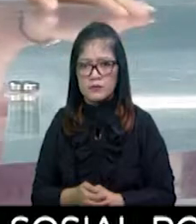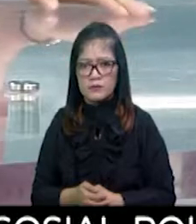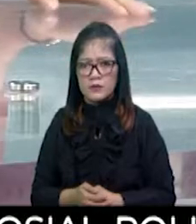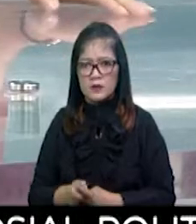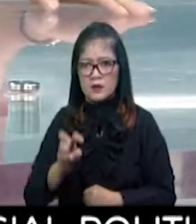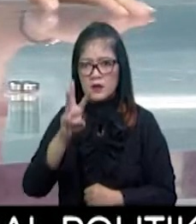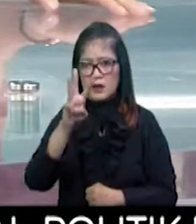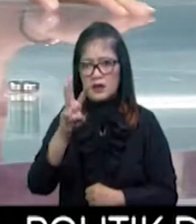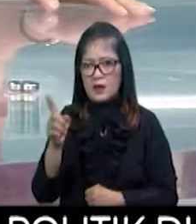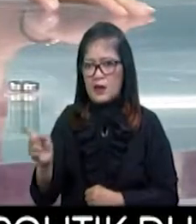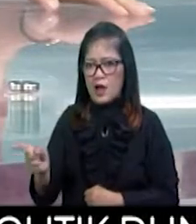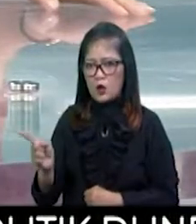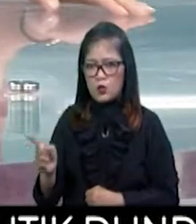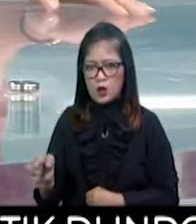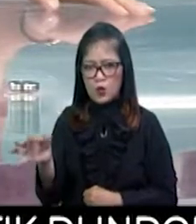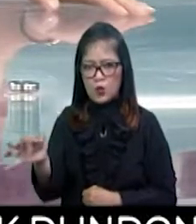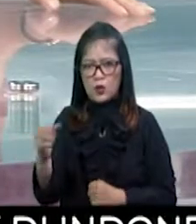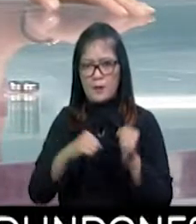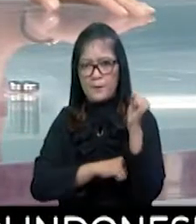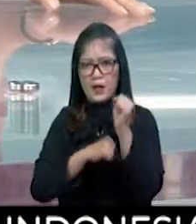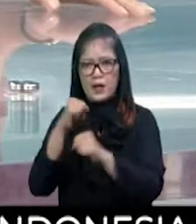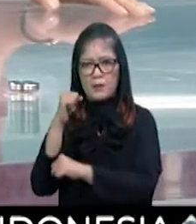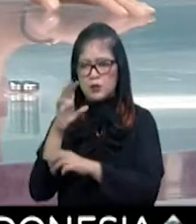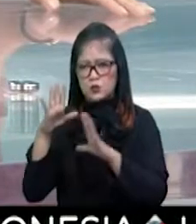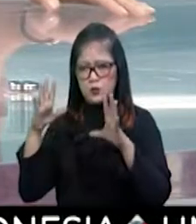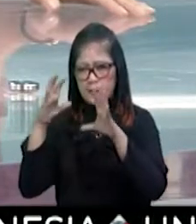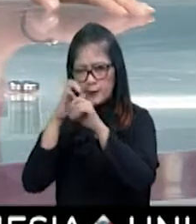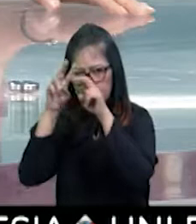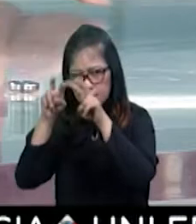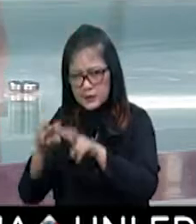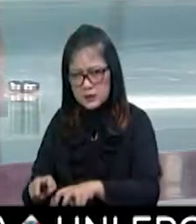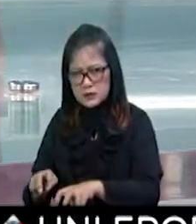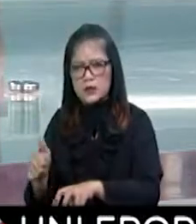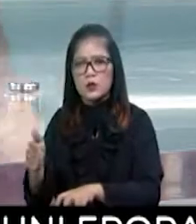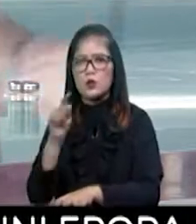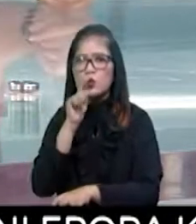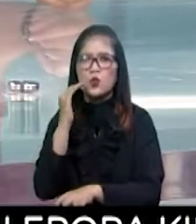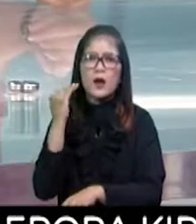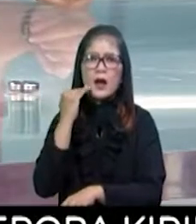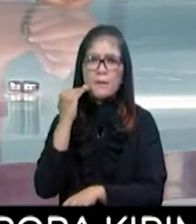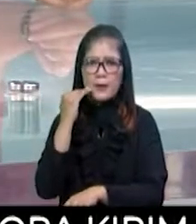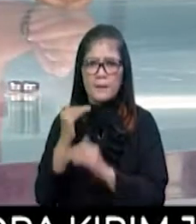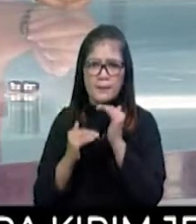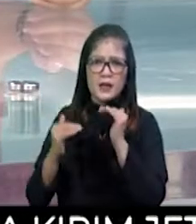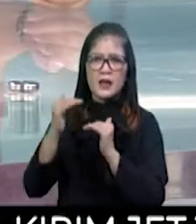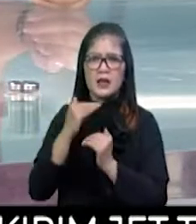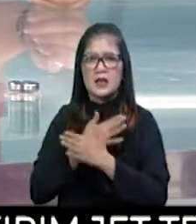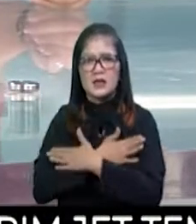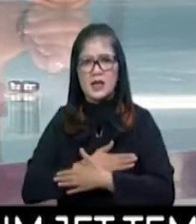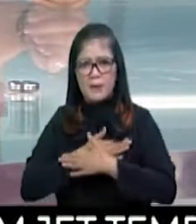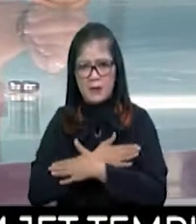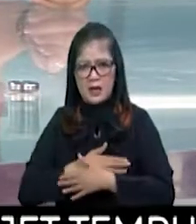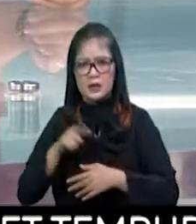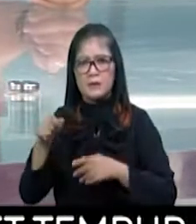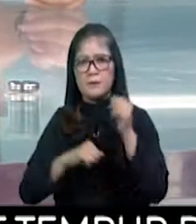Beralih ke informasi lainnya, pemirsa, 3 angkutan umum di Kota Palembang kini sudah terintegrasi. Ini dilakukan untuk memudahkan dan meningkatkan keamanan